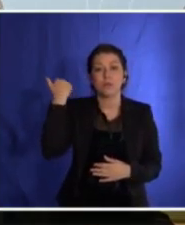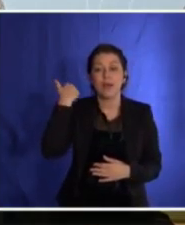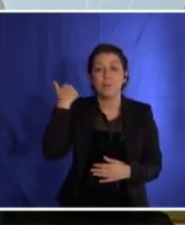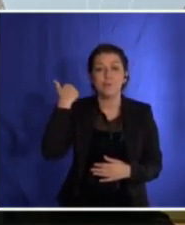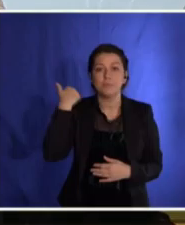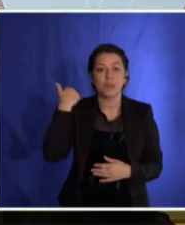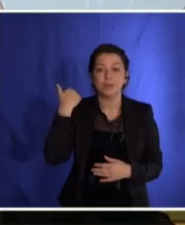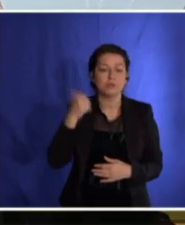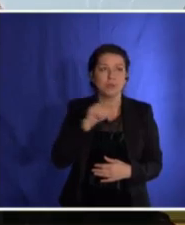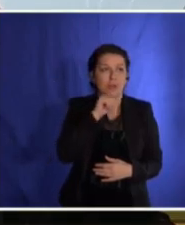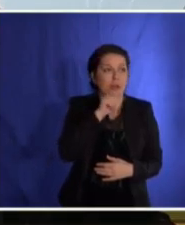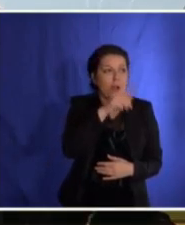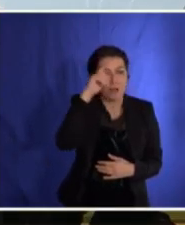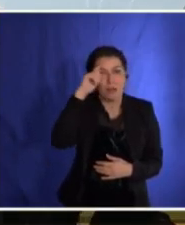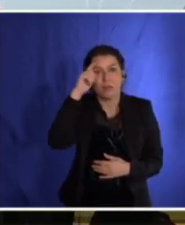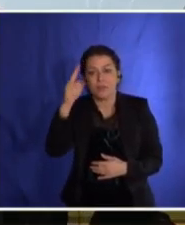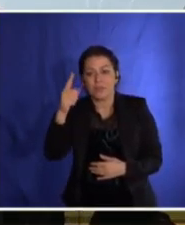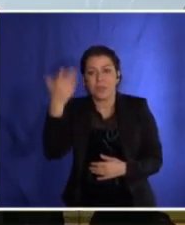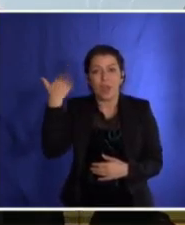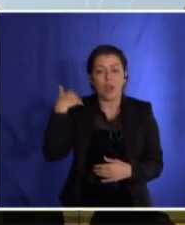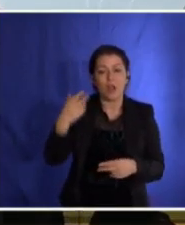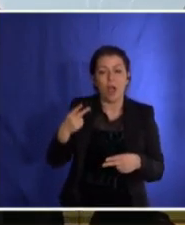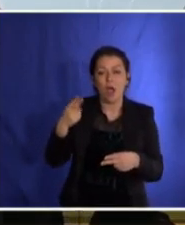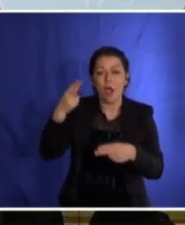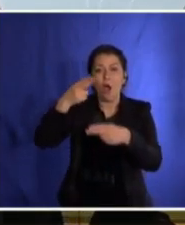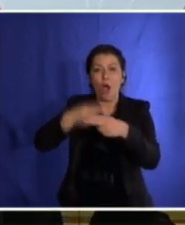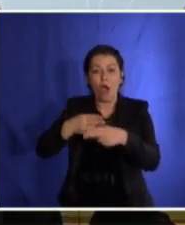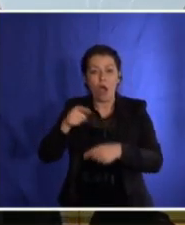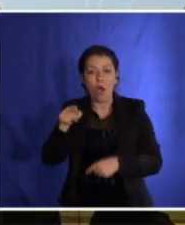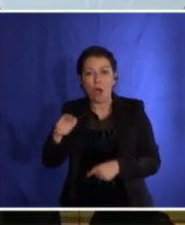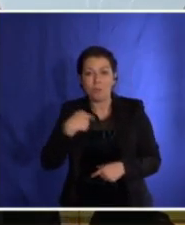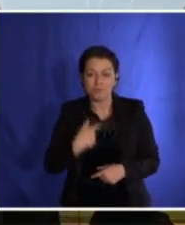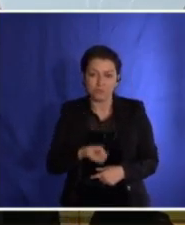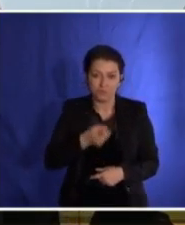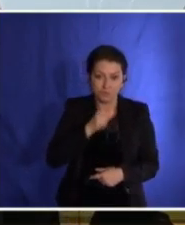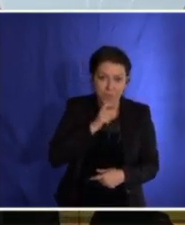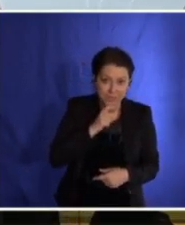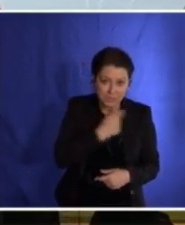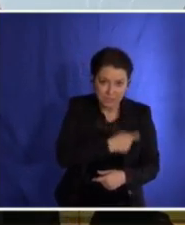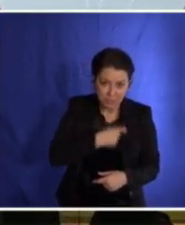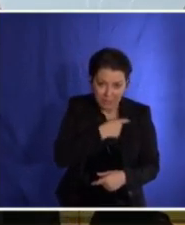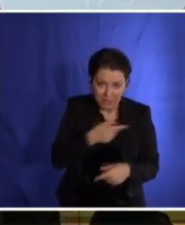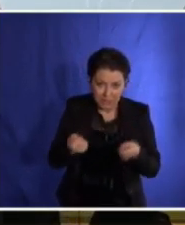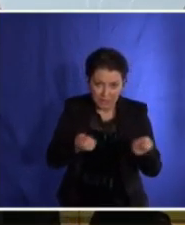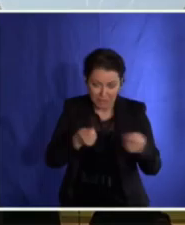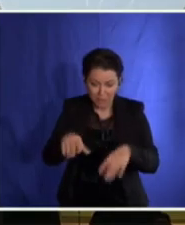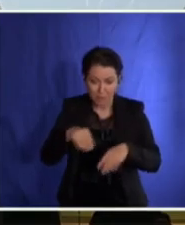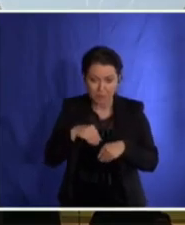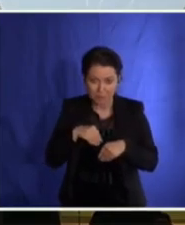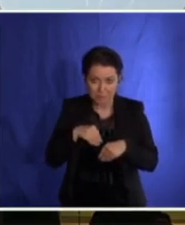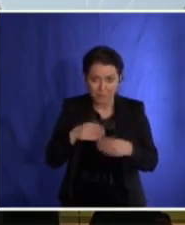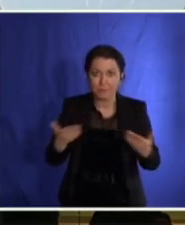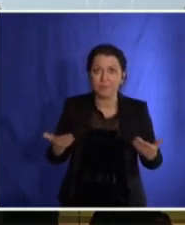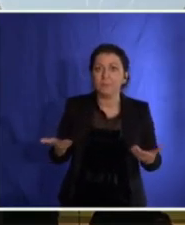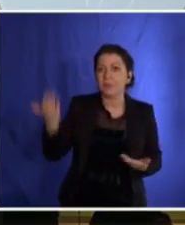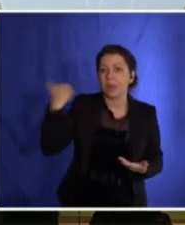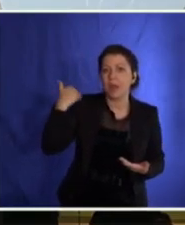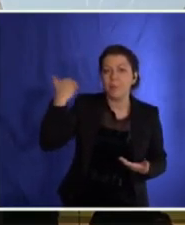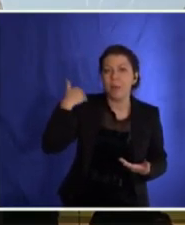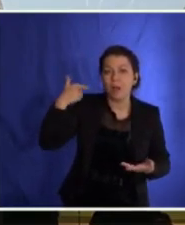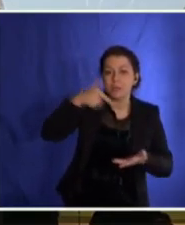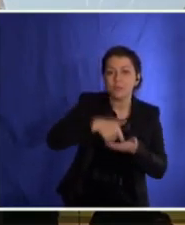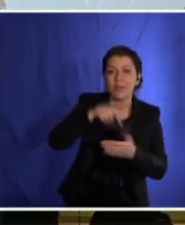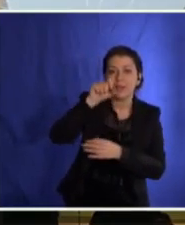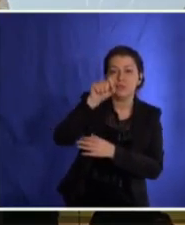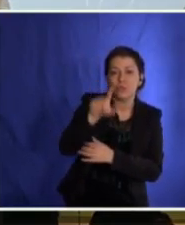niemand gedacht, dass Rom einmal von einer Spaßpartei regiert wird. Und damals, im Jahr 2012,